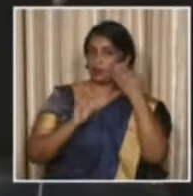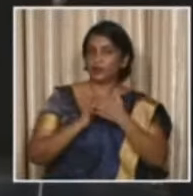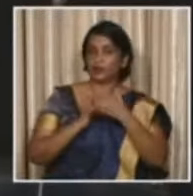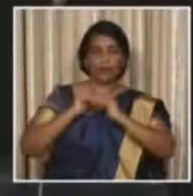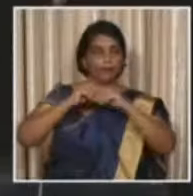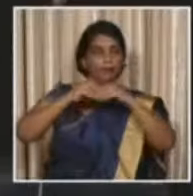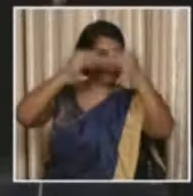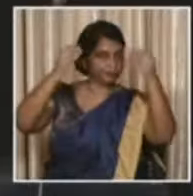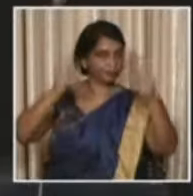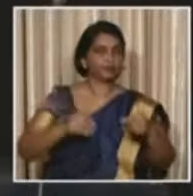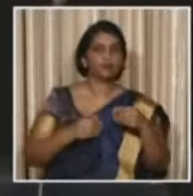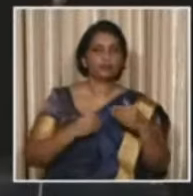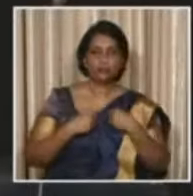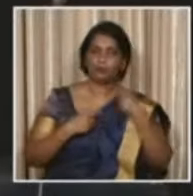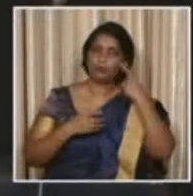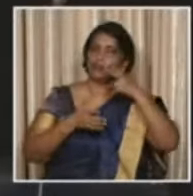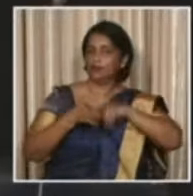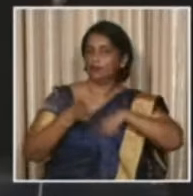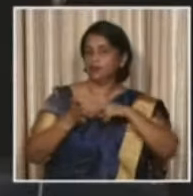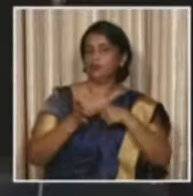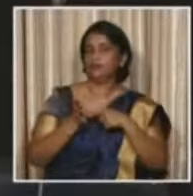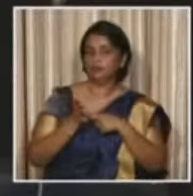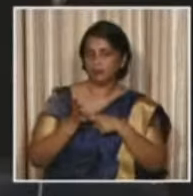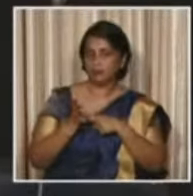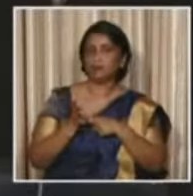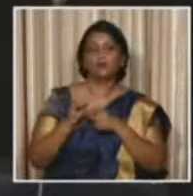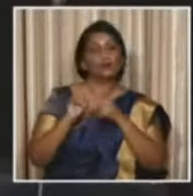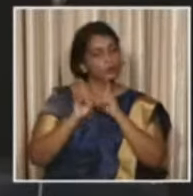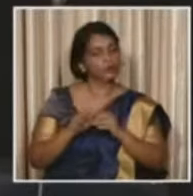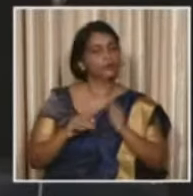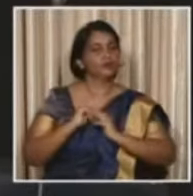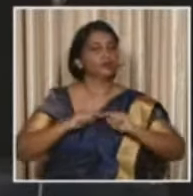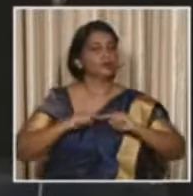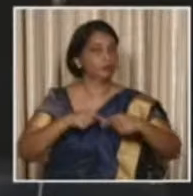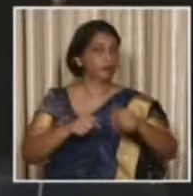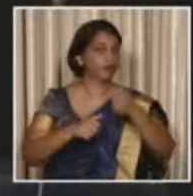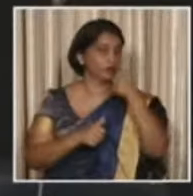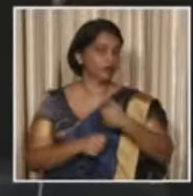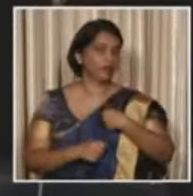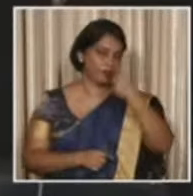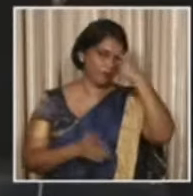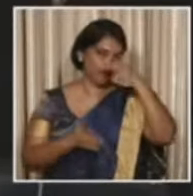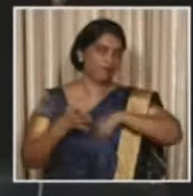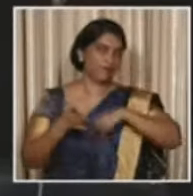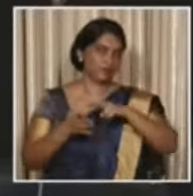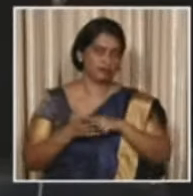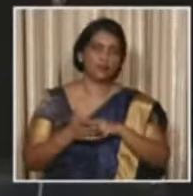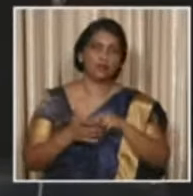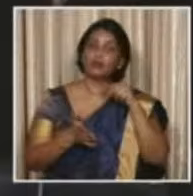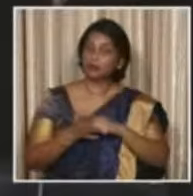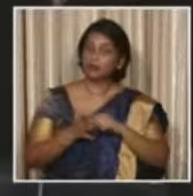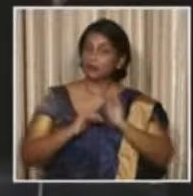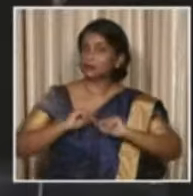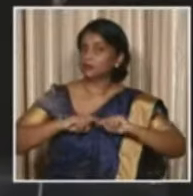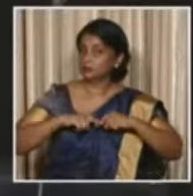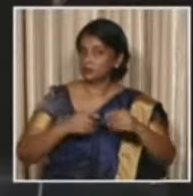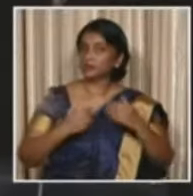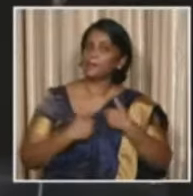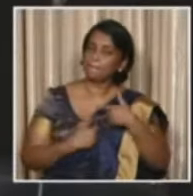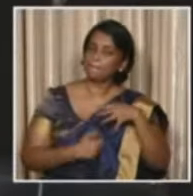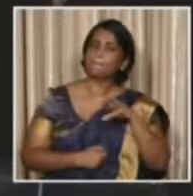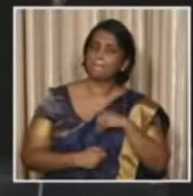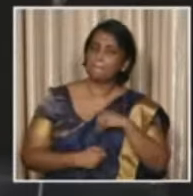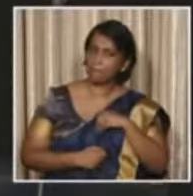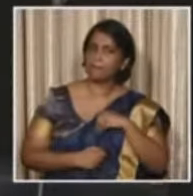එක අපිට විශ්වාසයි මේක තමයි ක්‍රියාත්මක කළ යුත්ත කියන කාරණේ. එතකොට මේක ක්‍රියාත්මක කරලා අපිත් පිළිගන්නවා